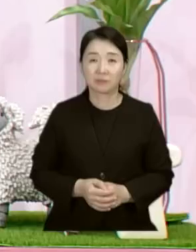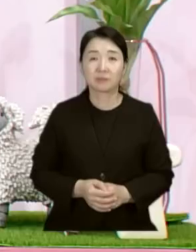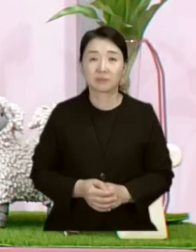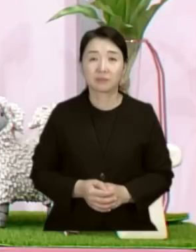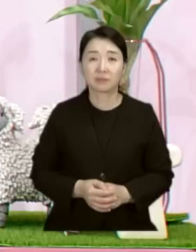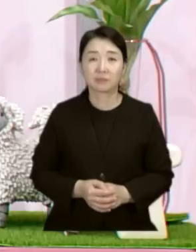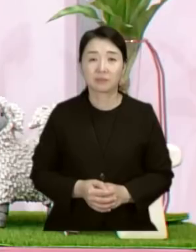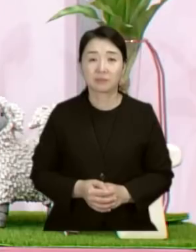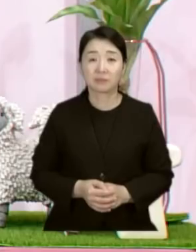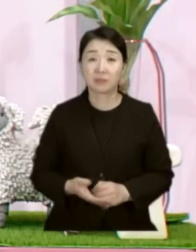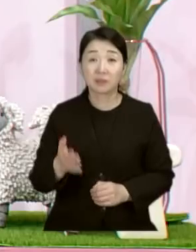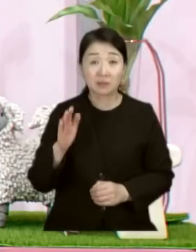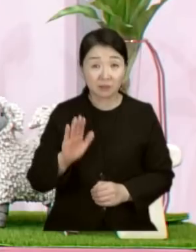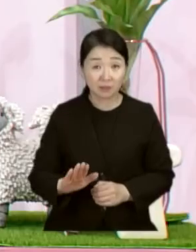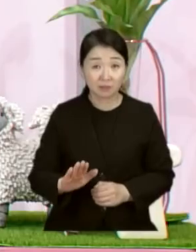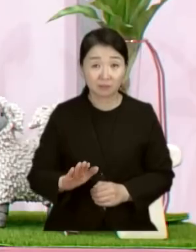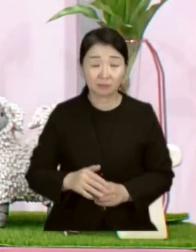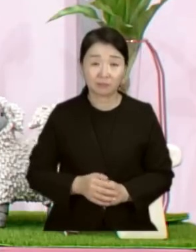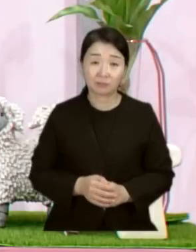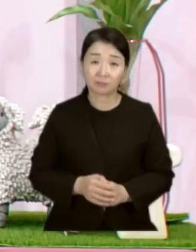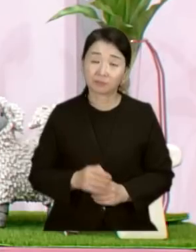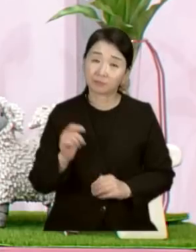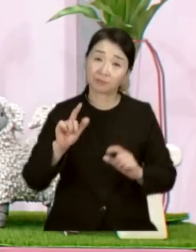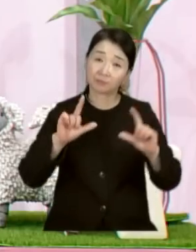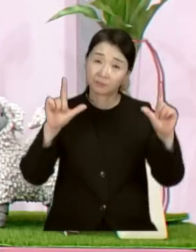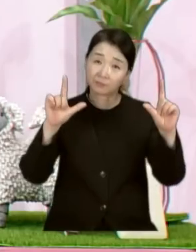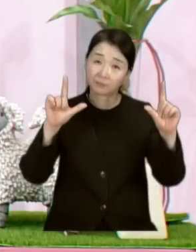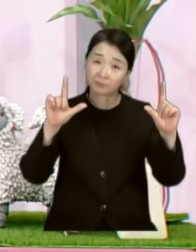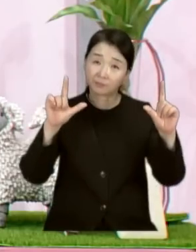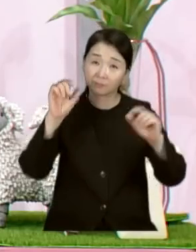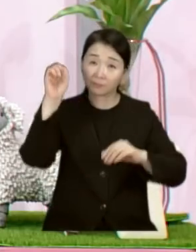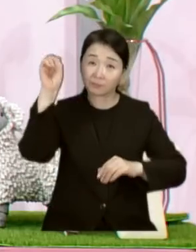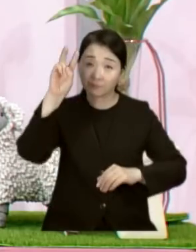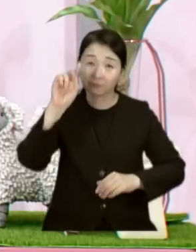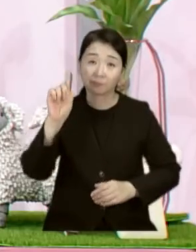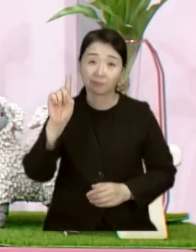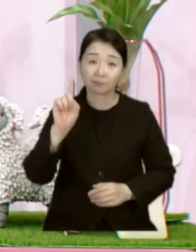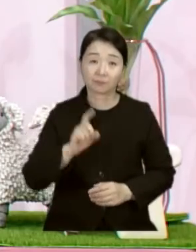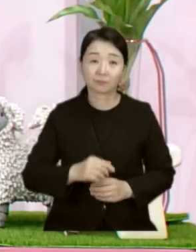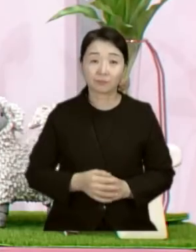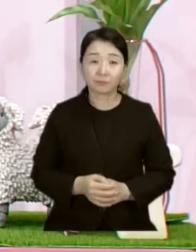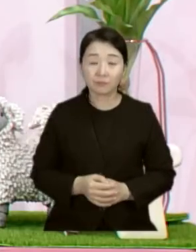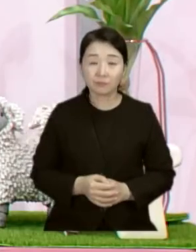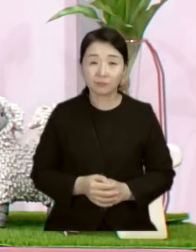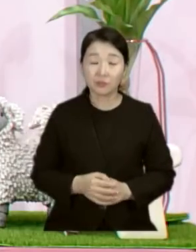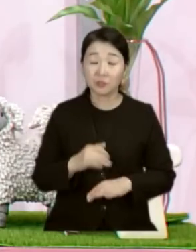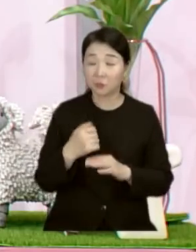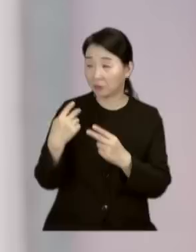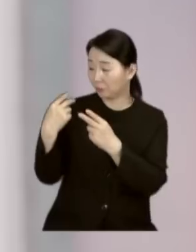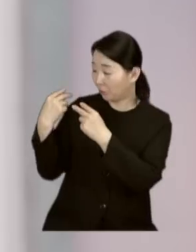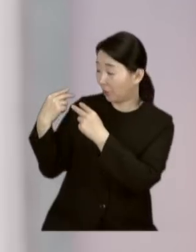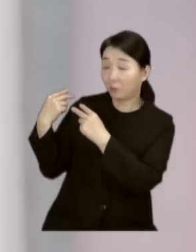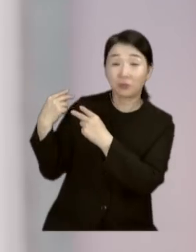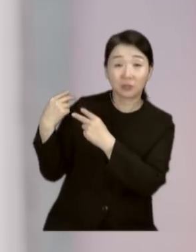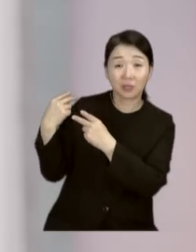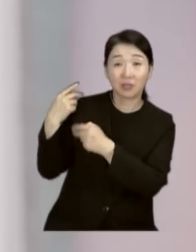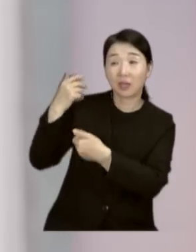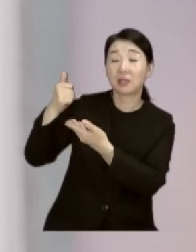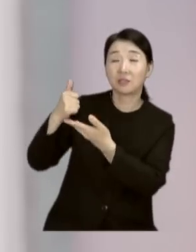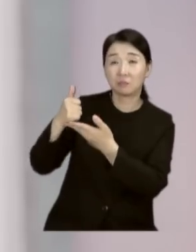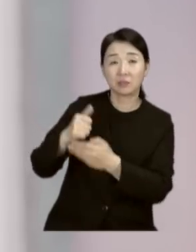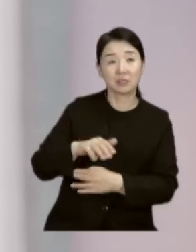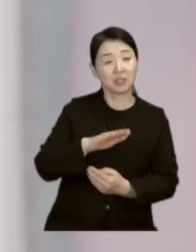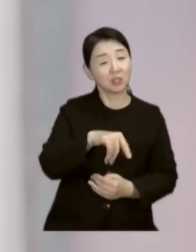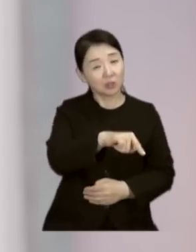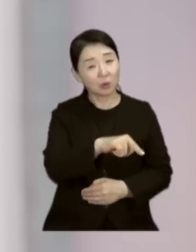노력을 많이 했던 것 같아요. 근데 어느 날 갑자기 그러니까 지금 이제 돌아보면 하나님이 지연아